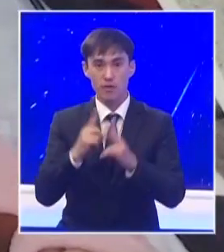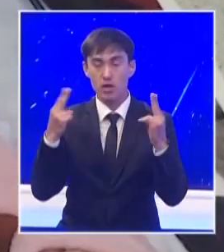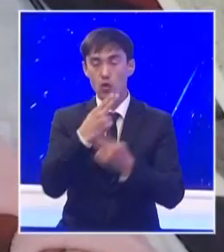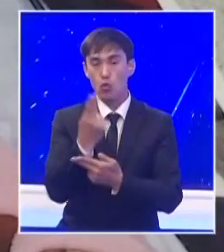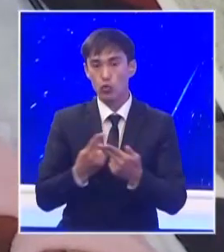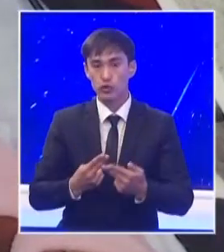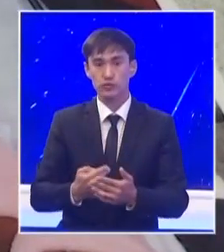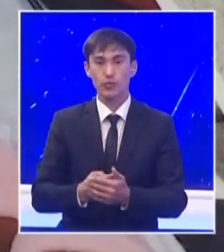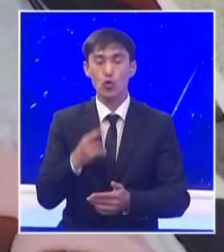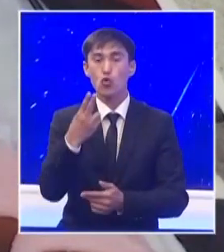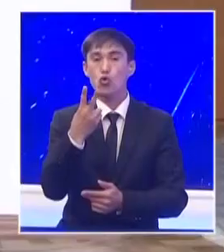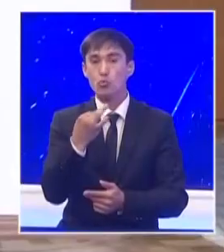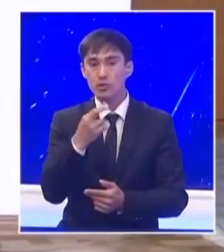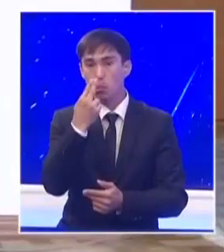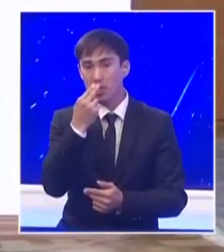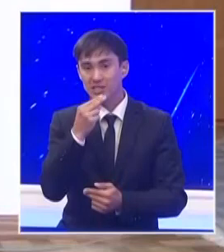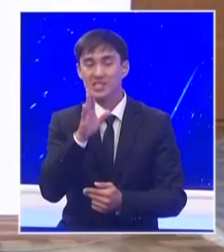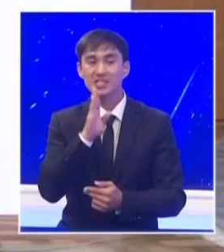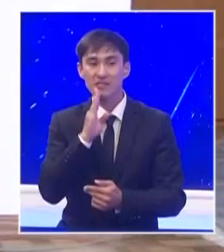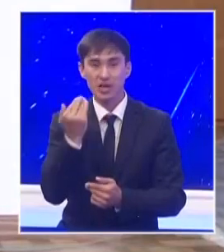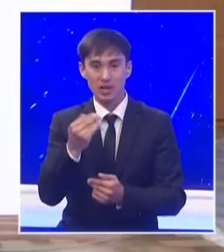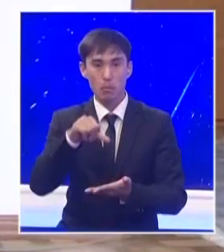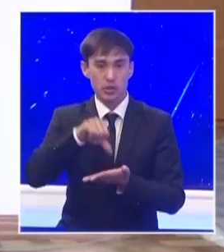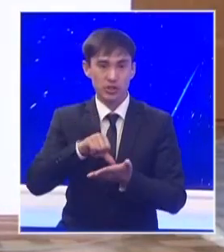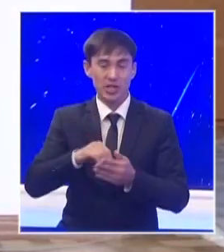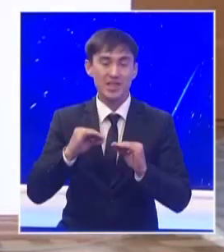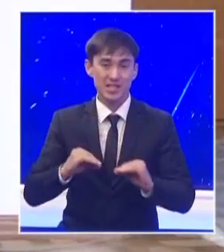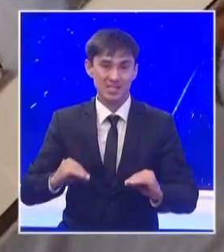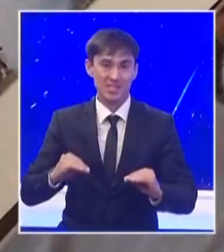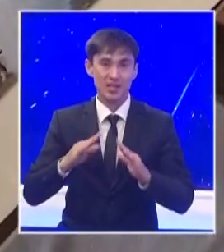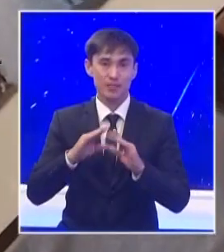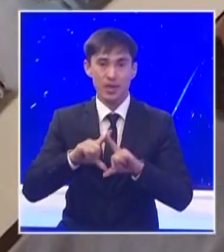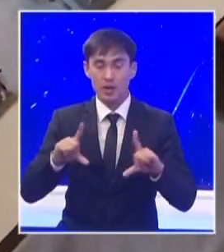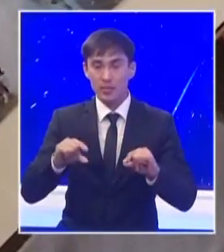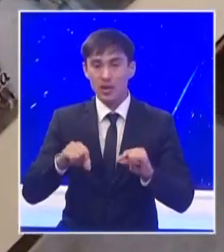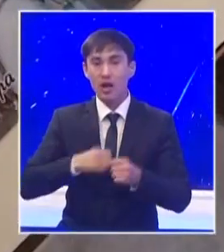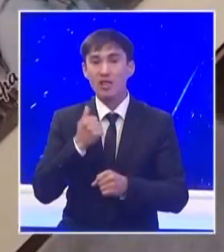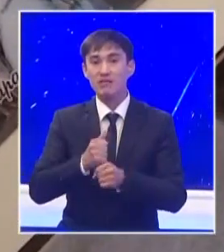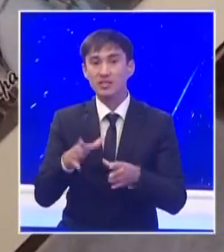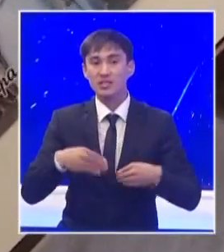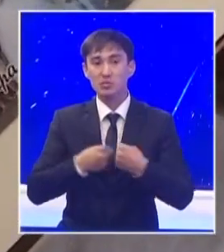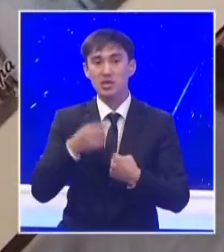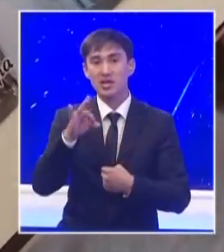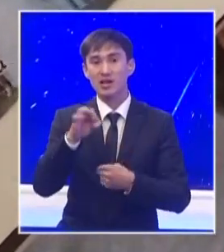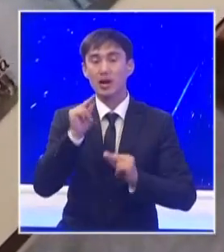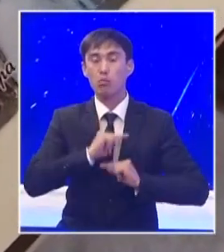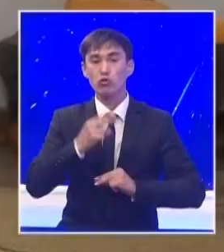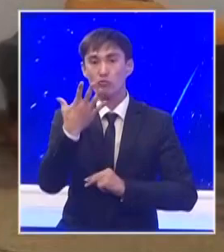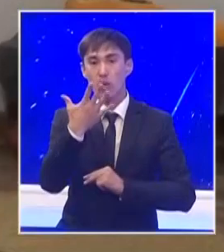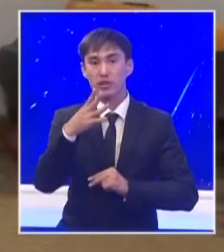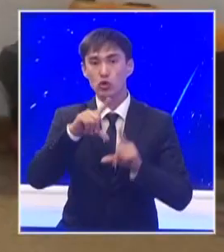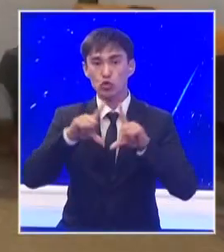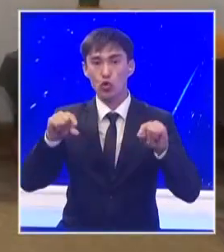художницей. Умет – самая младшая из девочек. Она посещает детский сад. Глава семьи Ернар работает в 5-й школе города